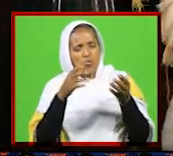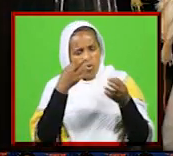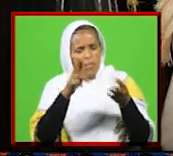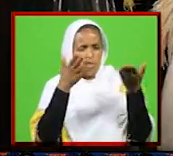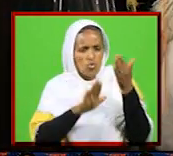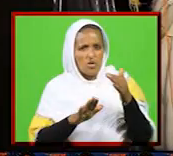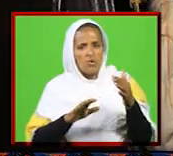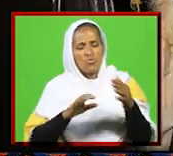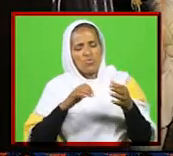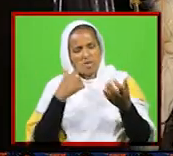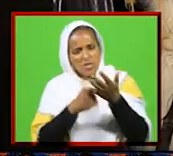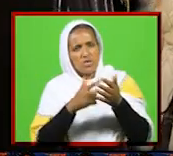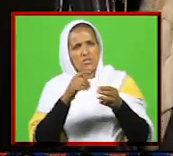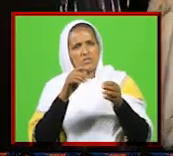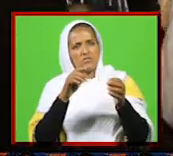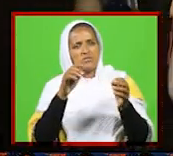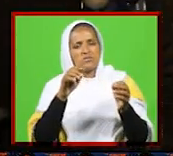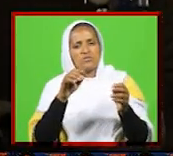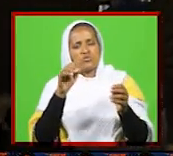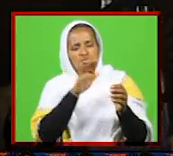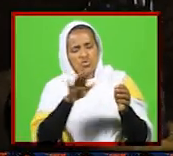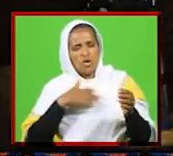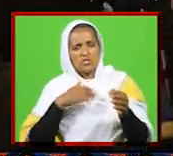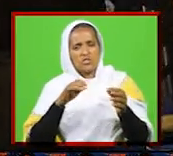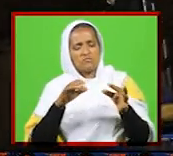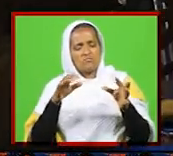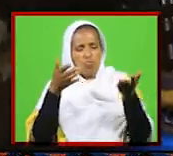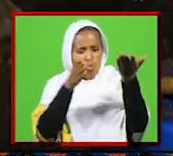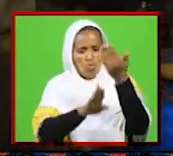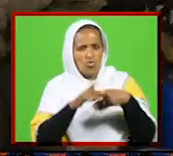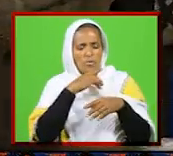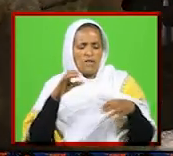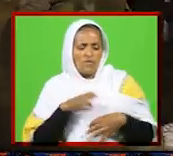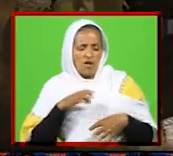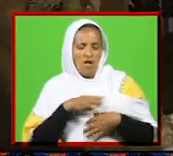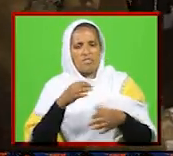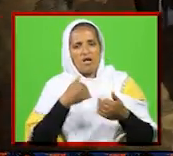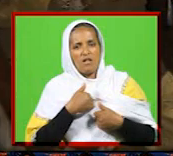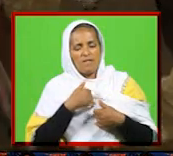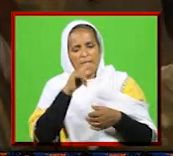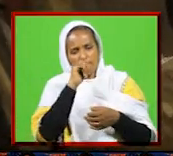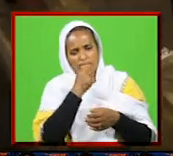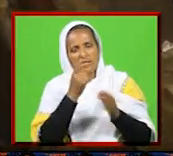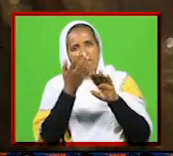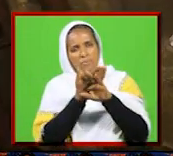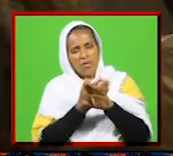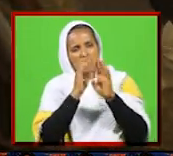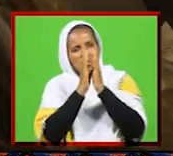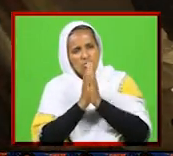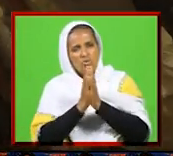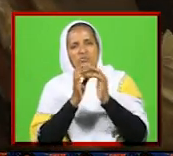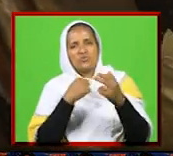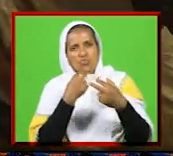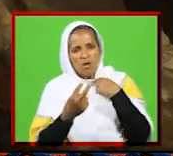አመልጧቸው ሁሉ የተሸከመው እንዲያው እንኩሮ ይሆናል ወይም ይሞታሉ። እንዲች ጉደኛ ሰበበኛ ሴት ልጆቻችን አስጨርሰች ይሉኛል የሚል ፍርሃት